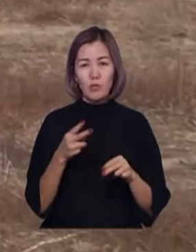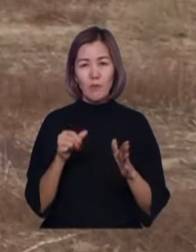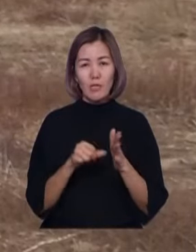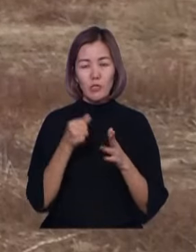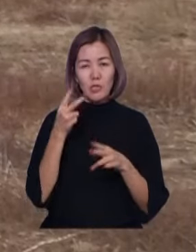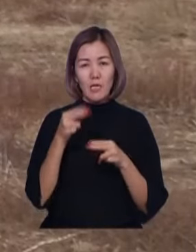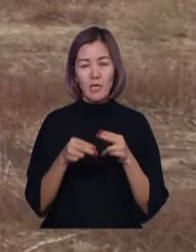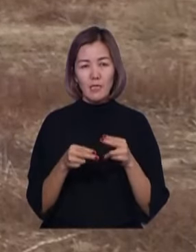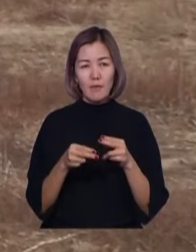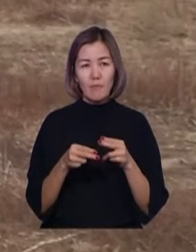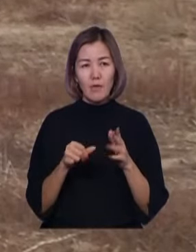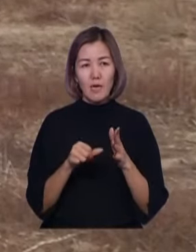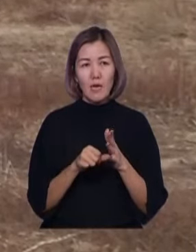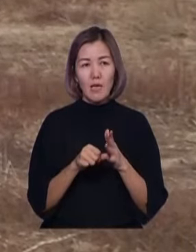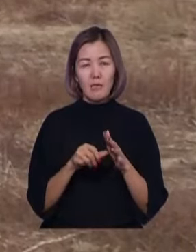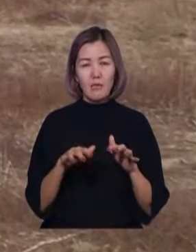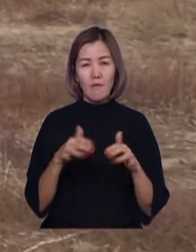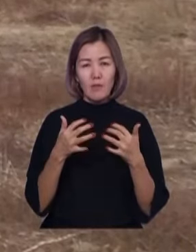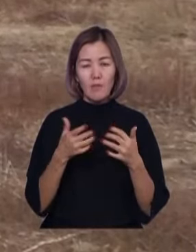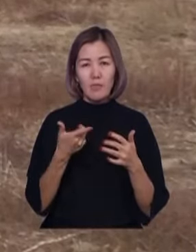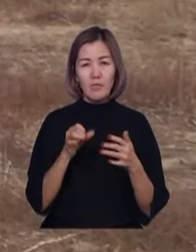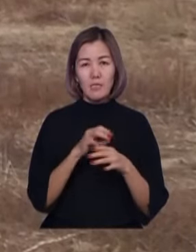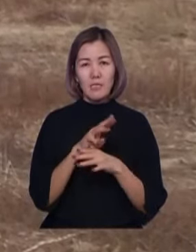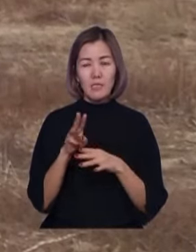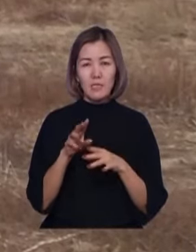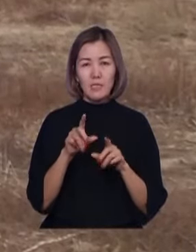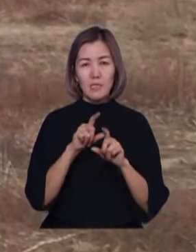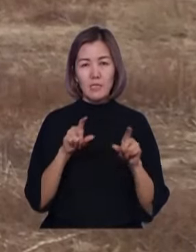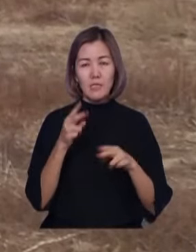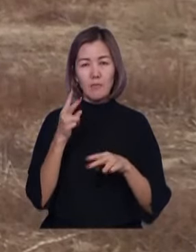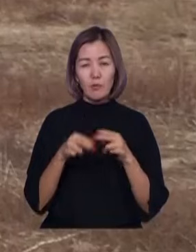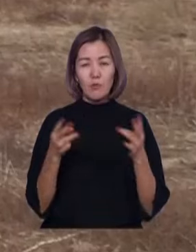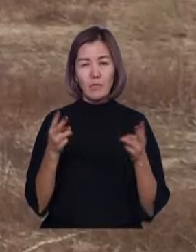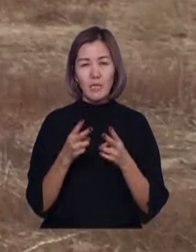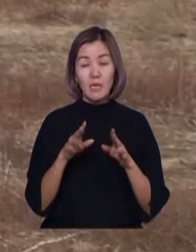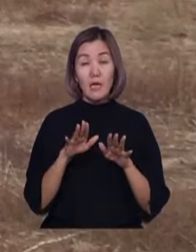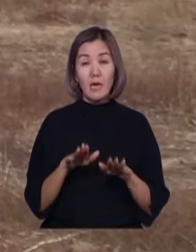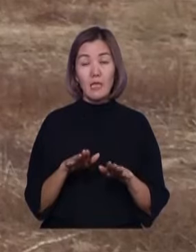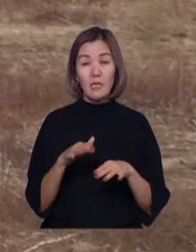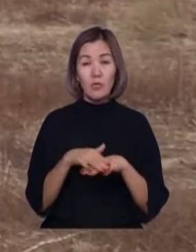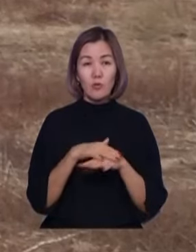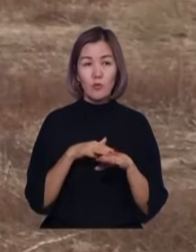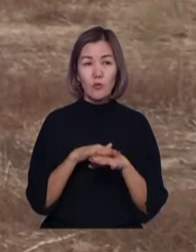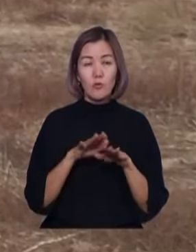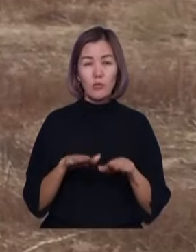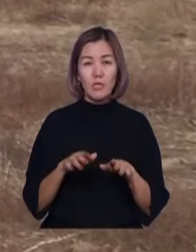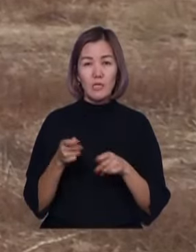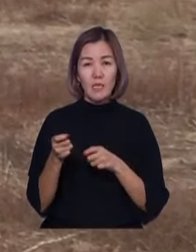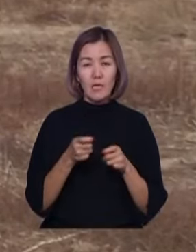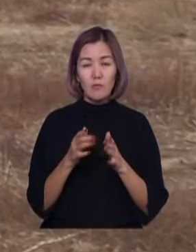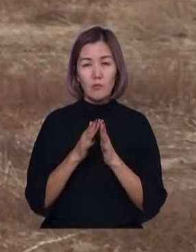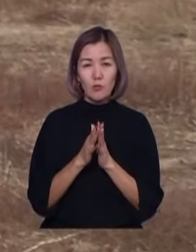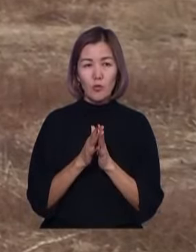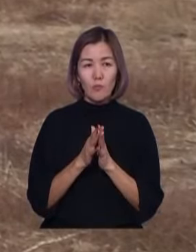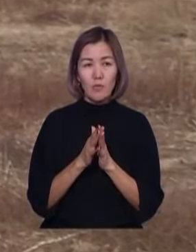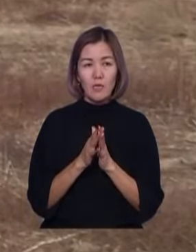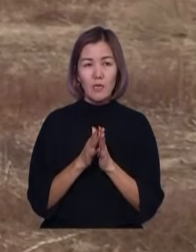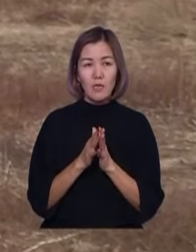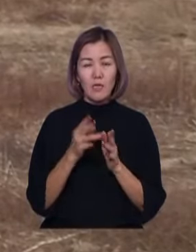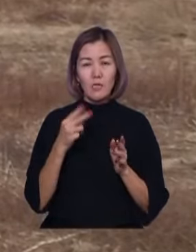жылы аяқтап, 6 автоматтандырылған газ тарату станциясын салып бітуіміз керек. Алайда тұрғындар мен жергілікті әкімшіліктің сұрауымен